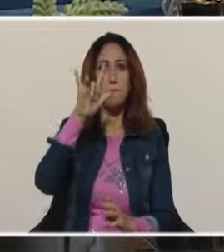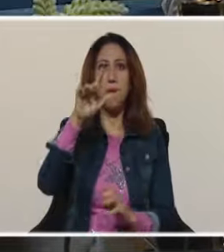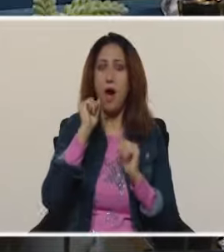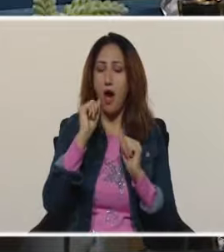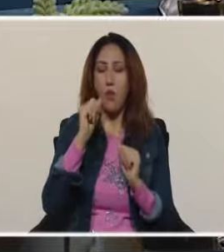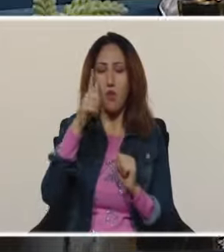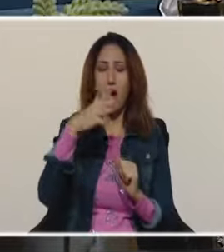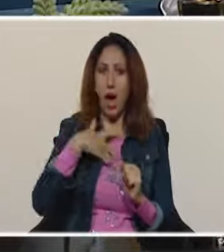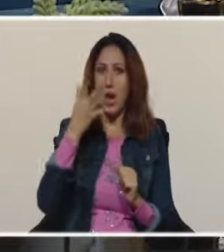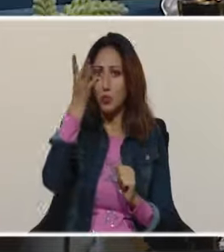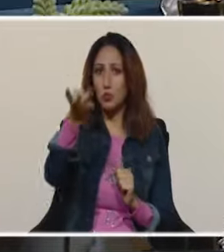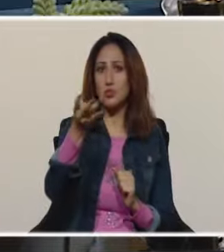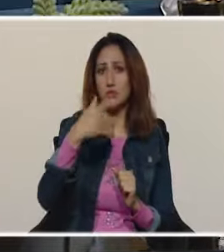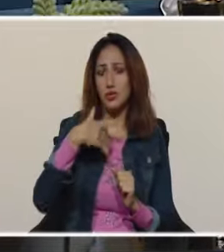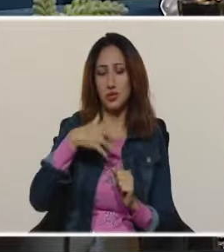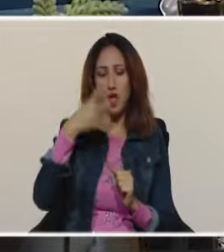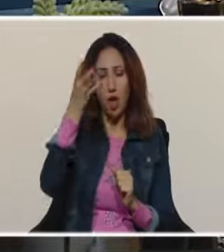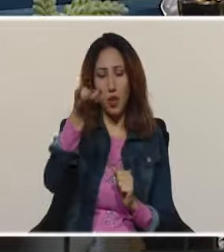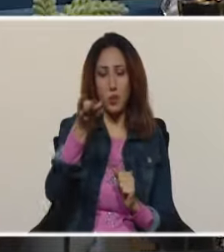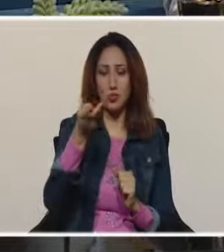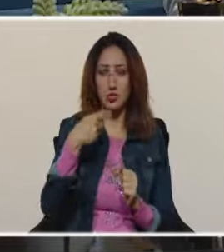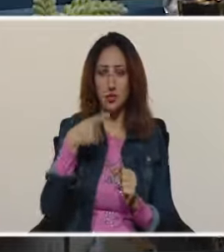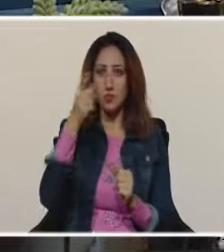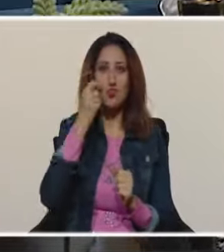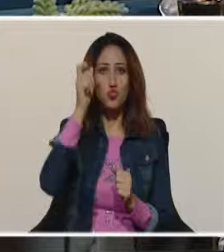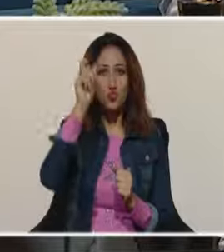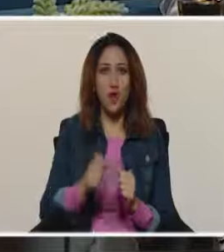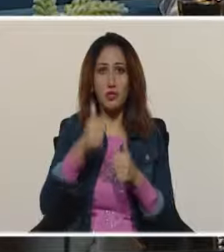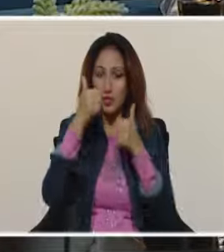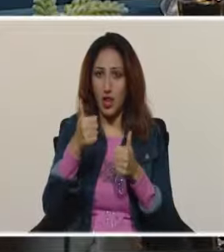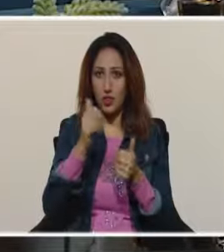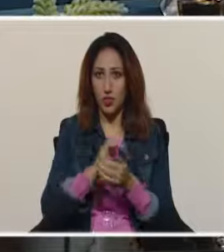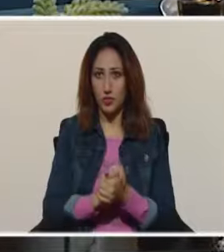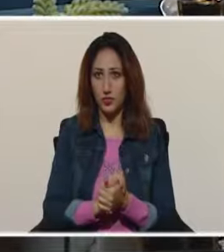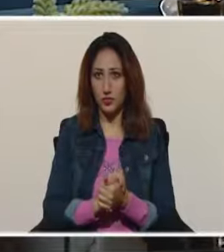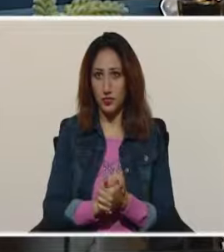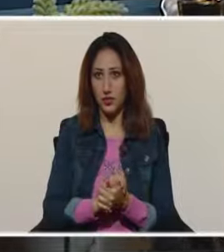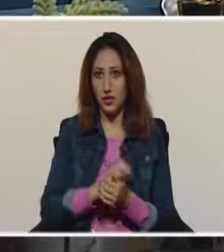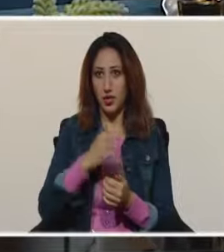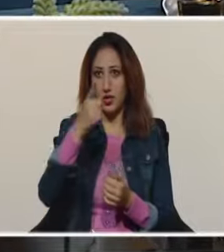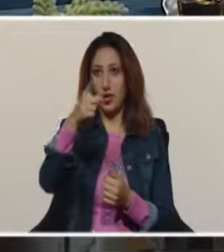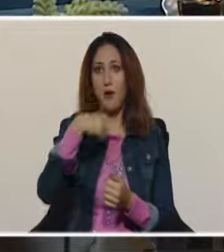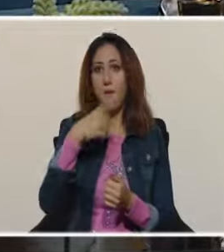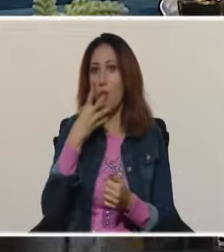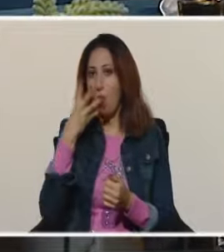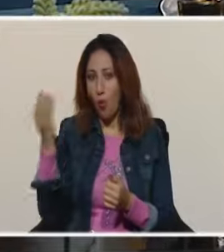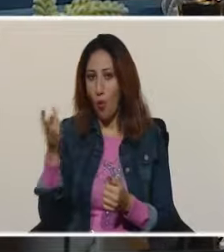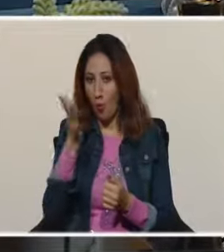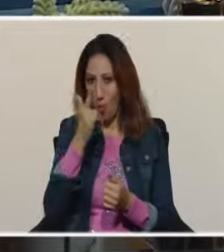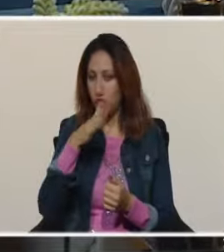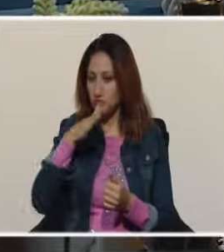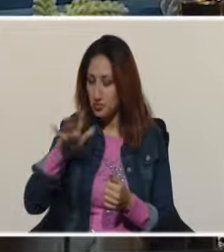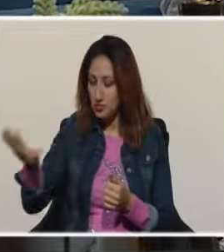وعايز اتقدم لك وعايز وانا مبهر جدا بشخصيتك وانا وانا وانا، فعادي بما اني انا ما بخبيش حاجه عنها وكل حاجه بنحكيها